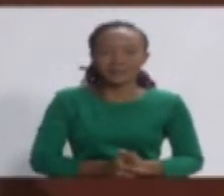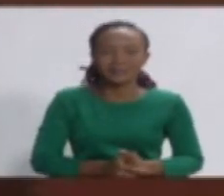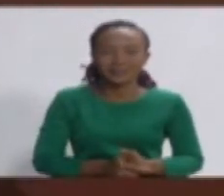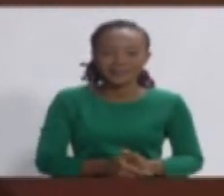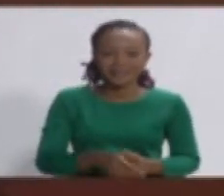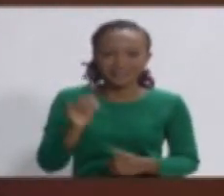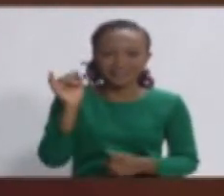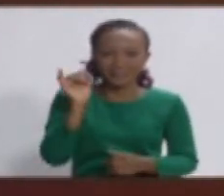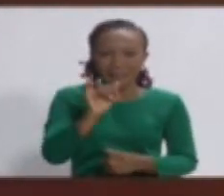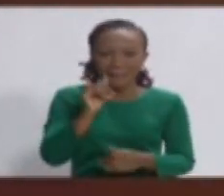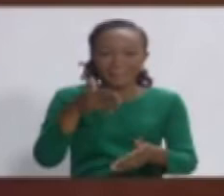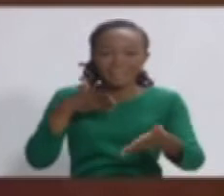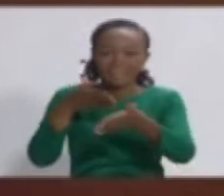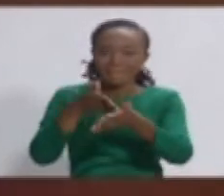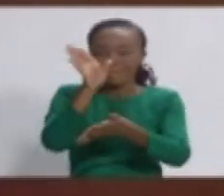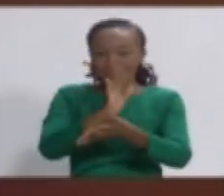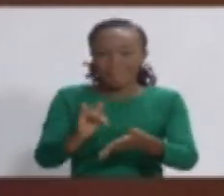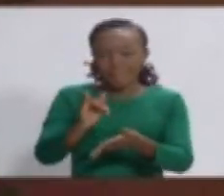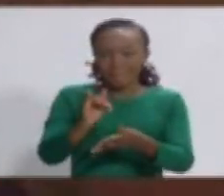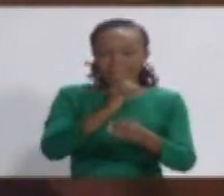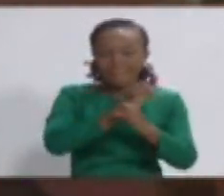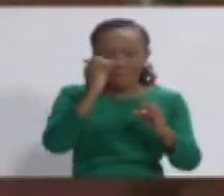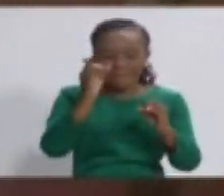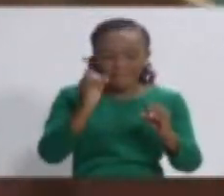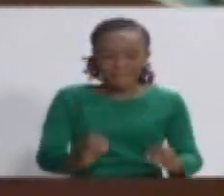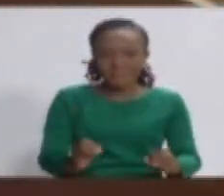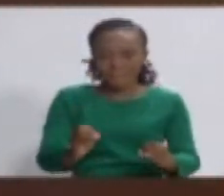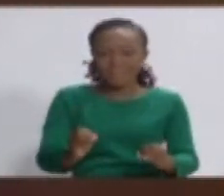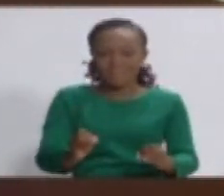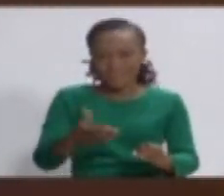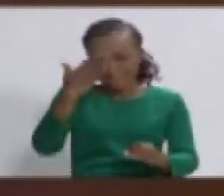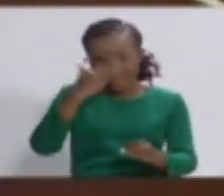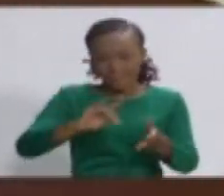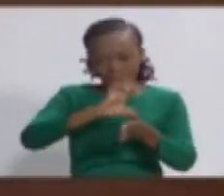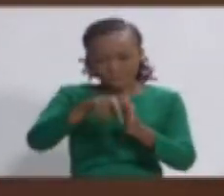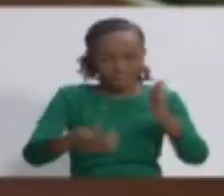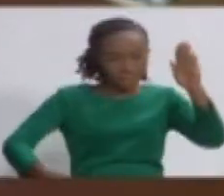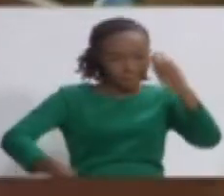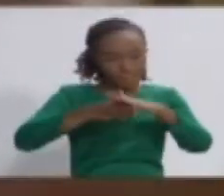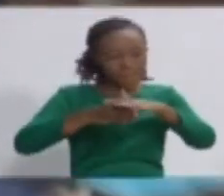Mwakilishi huyo alizuiliwa na maaskari wa bunge na kufurushwa nje.